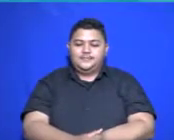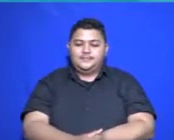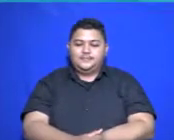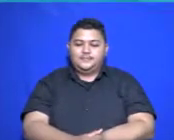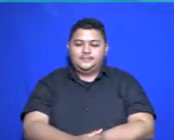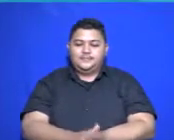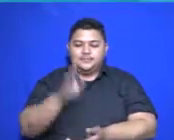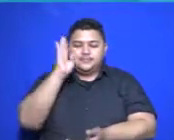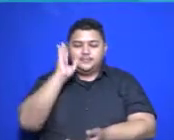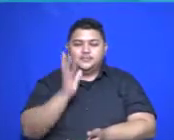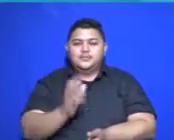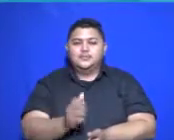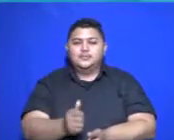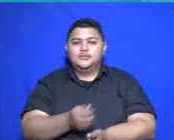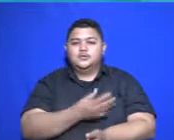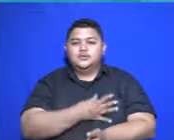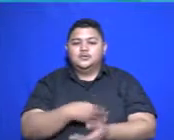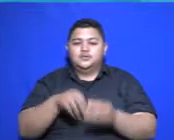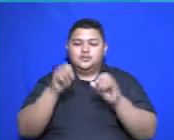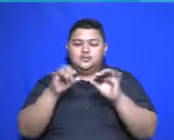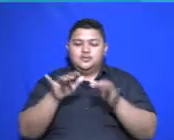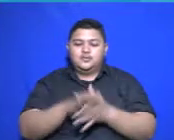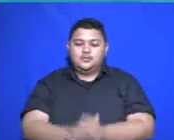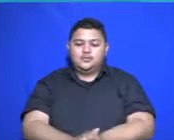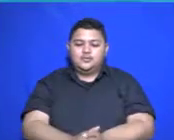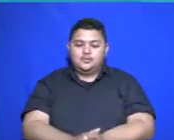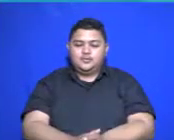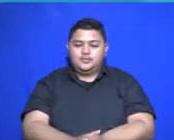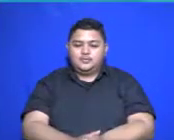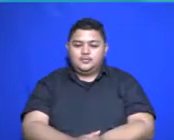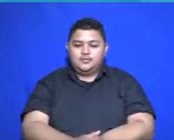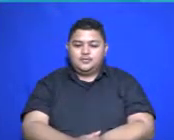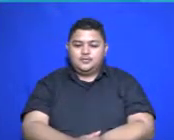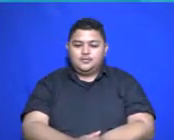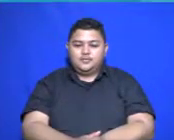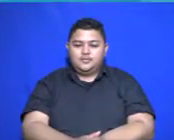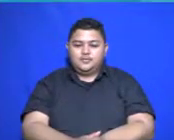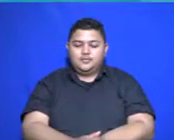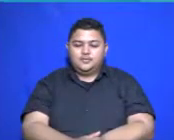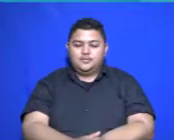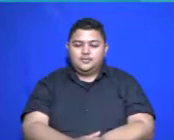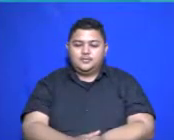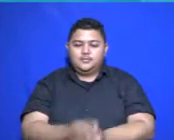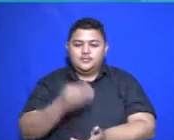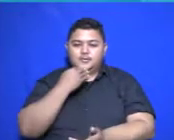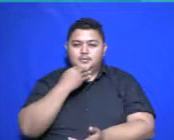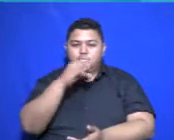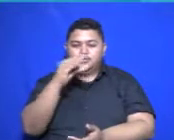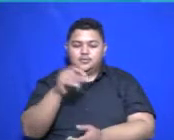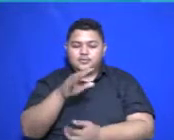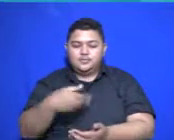Bismillahirrahmanirrahim. Assalamualaikum warahmatullahi wabarakatuh. Salam sejahtera, selamat sore, Om Swastiastu, Namo Buddhaya.